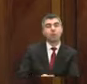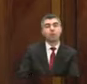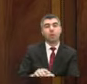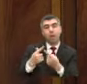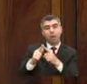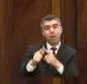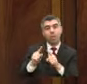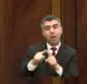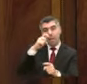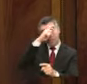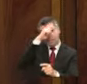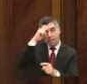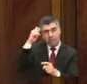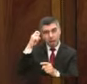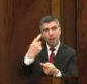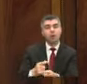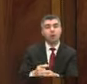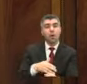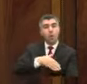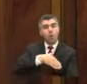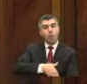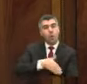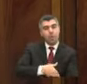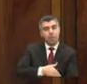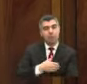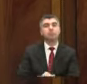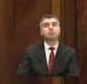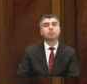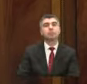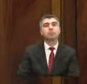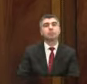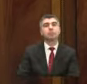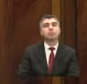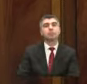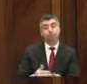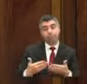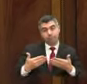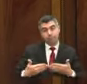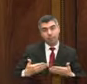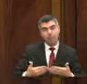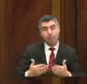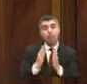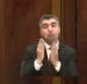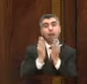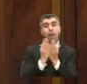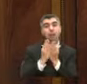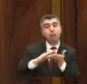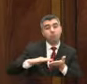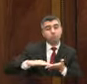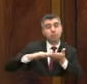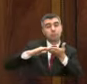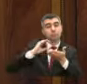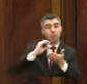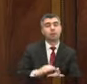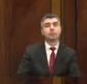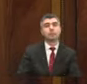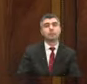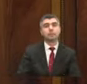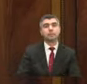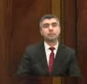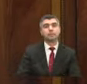السمارة. أما جهة قلميم واد النون فإنها تحتضن اليوم مدرسة عليا للتكنولوجيا بإقليم قلميم التي